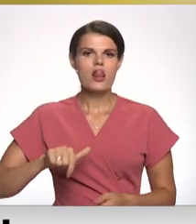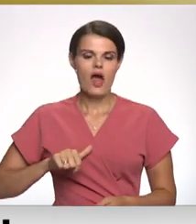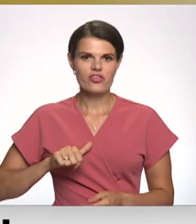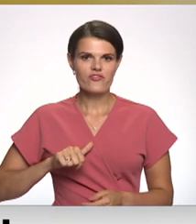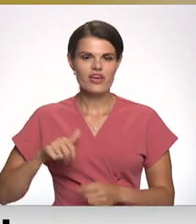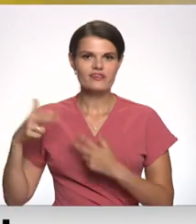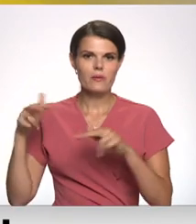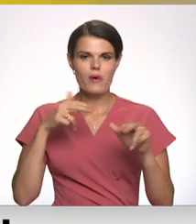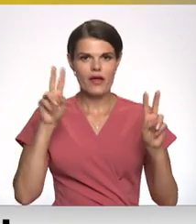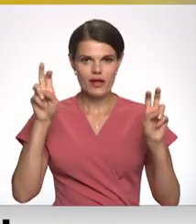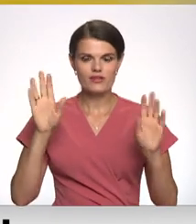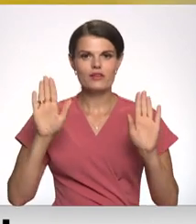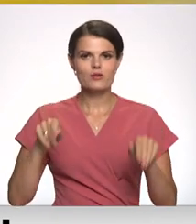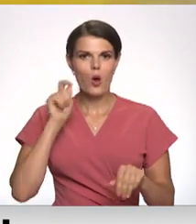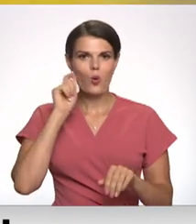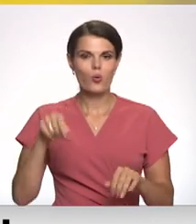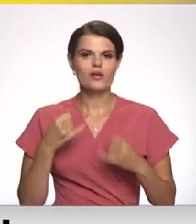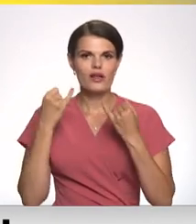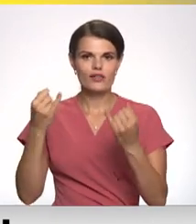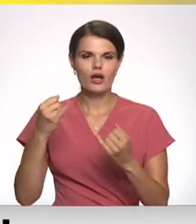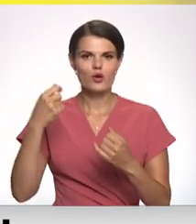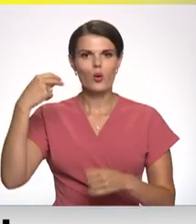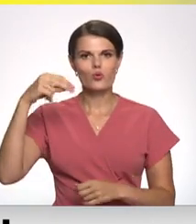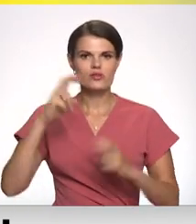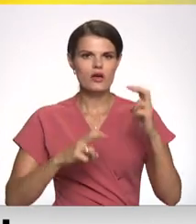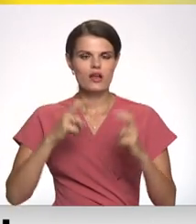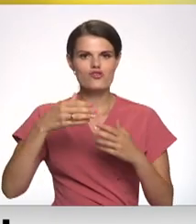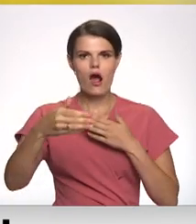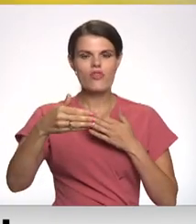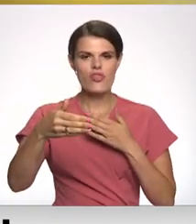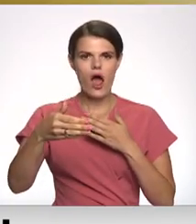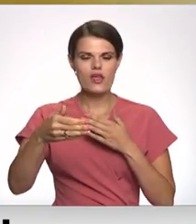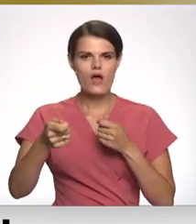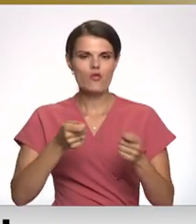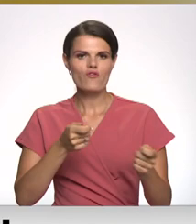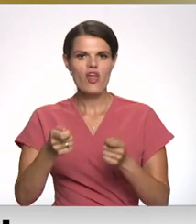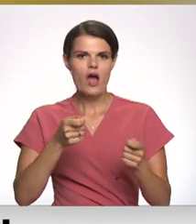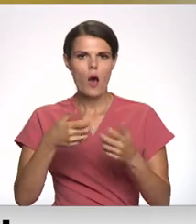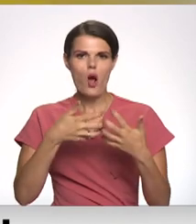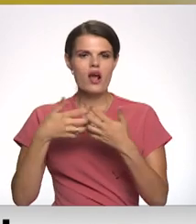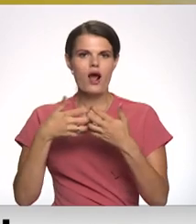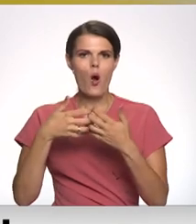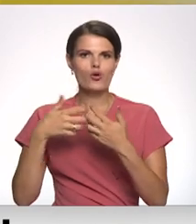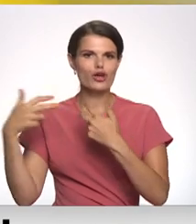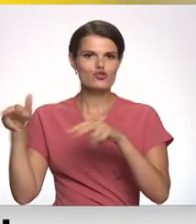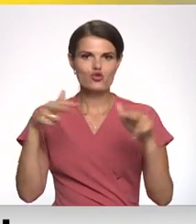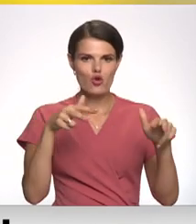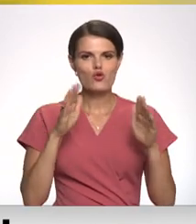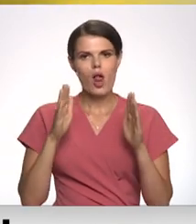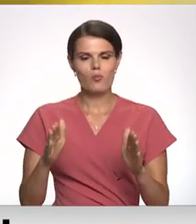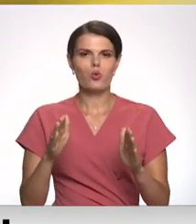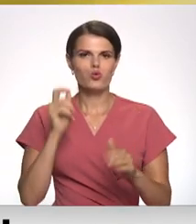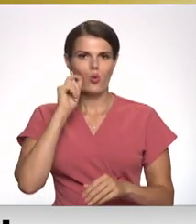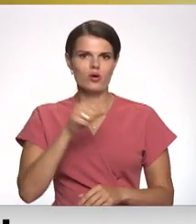5 miljonus eiro, lai Ukrainai uzdāvinātu Turcijā ražotu attālinātu vadāmu kaujas dronu, tādējādi stiprinot Ukraiņu armijas